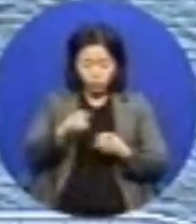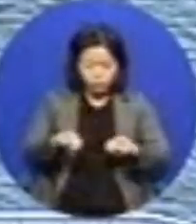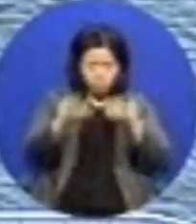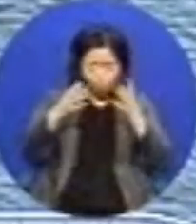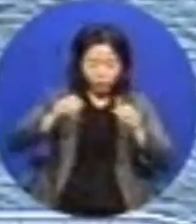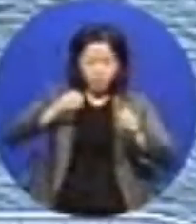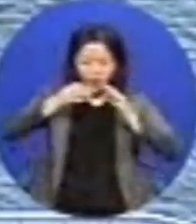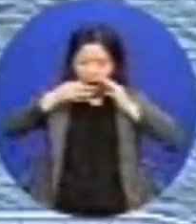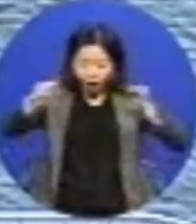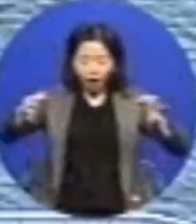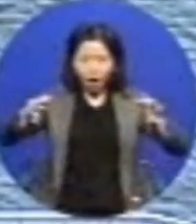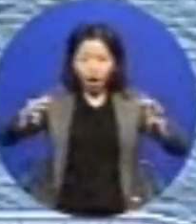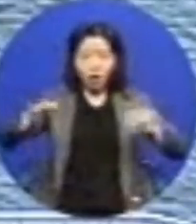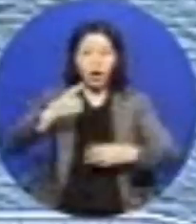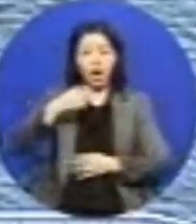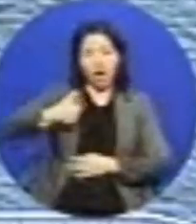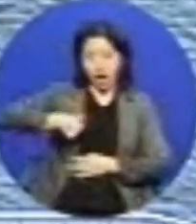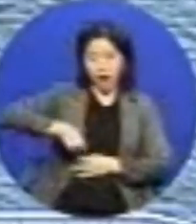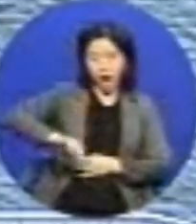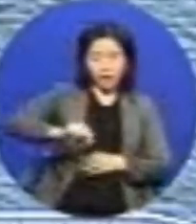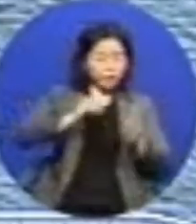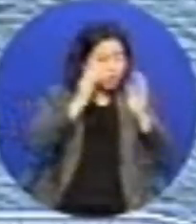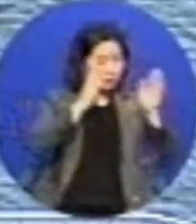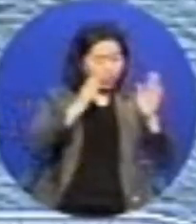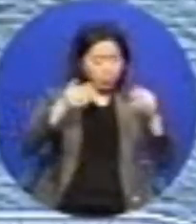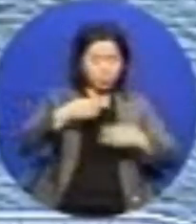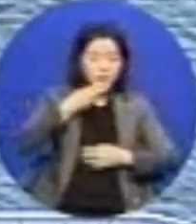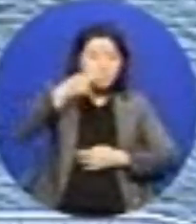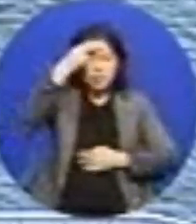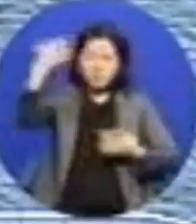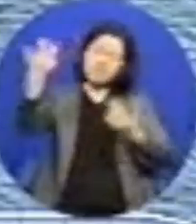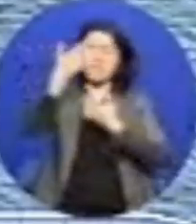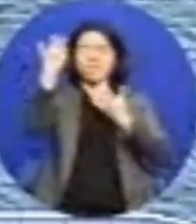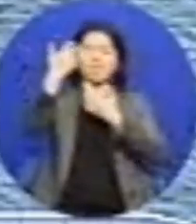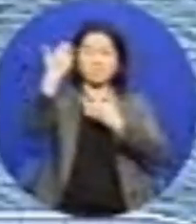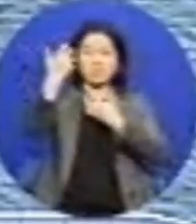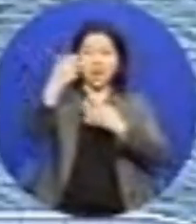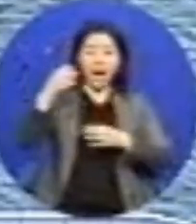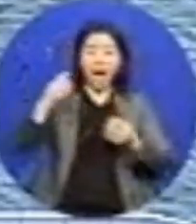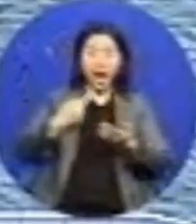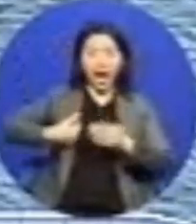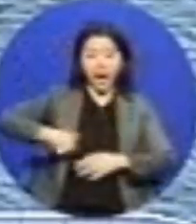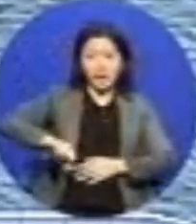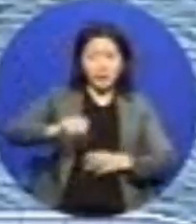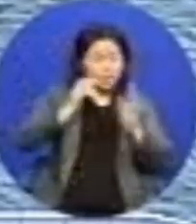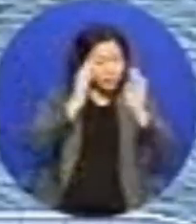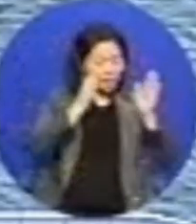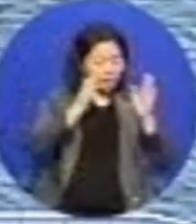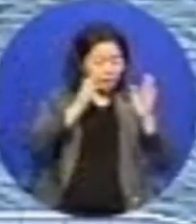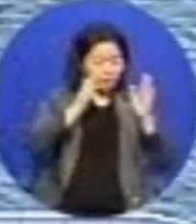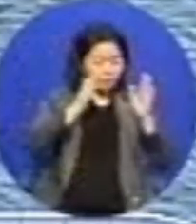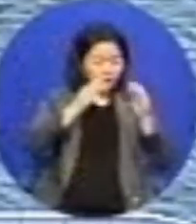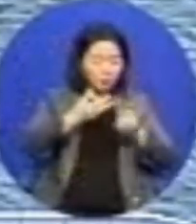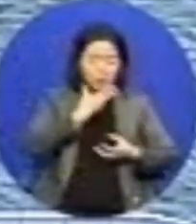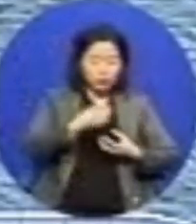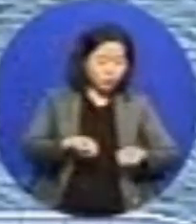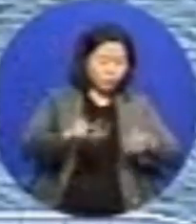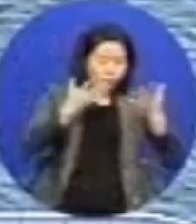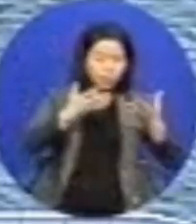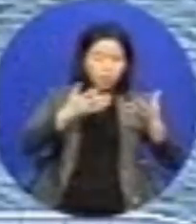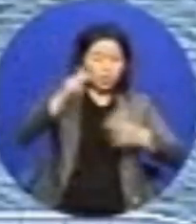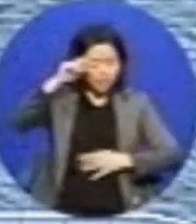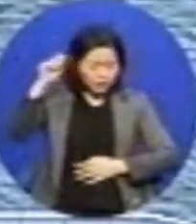겁니다 아들을 향하여 충주 정명의 망나니 나든 에게 축복이 터져 나오는 거예요 새벽마다 100일 동안